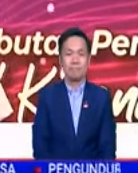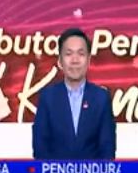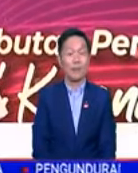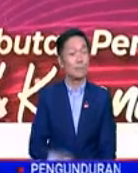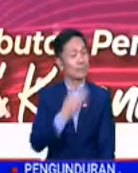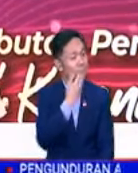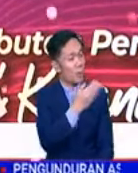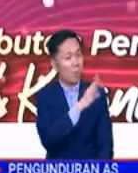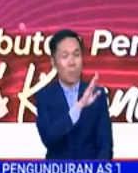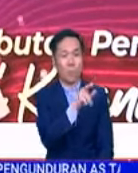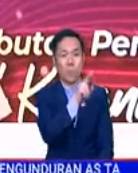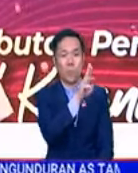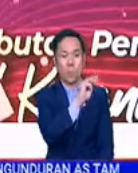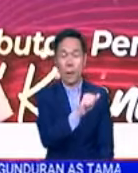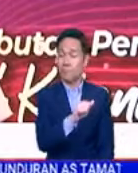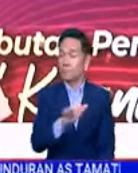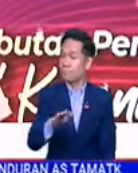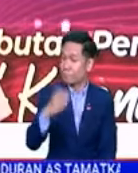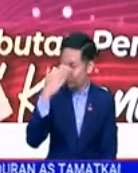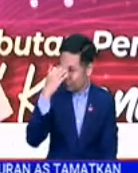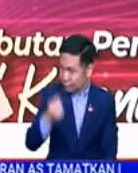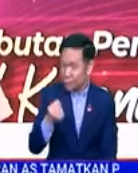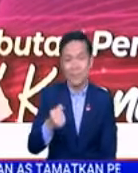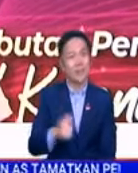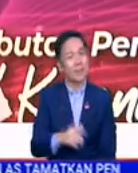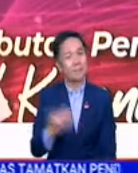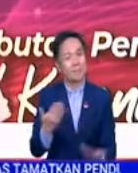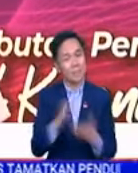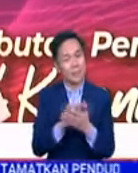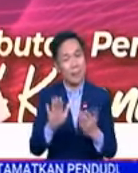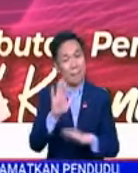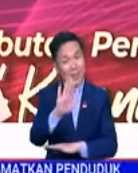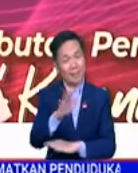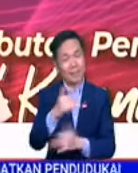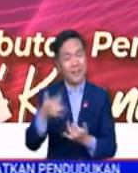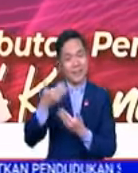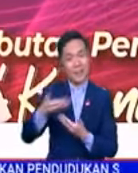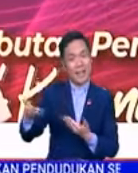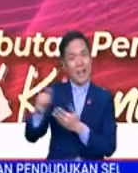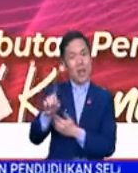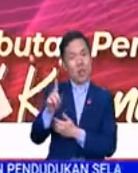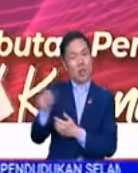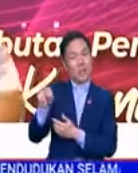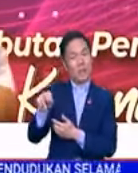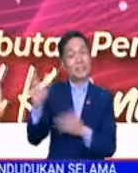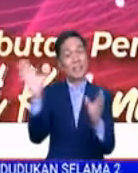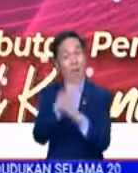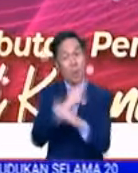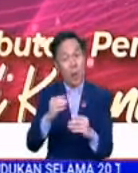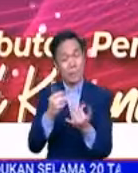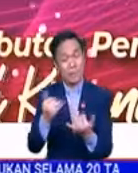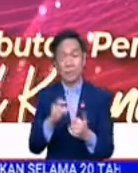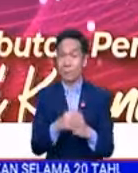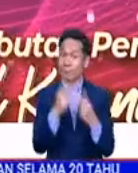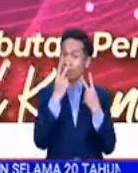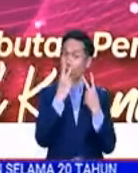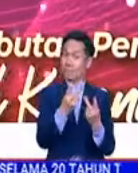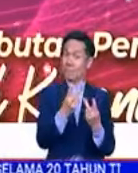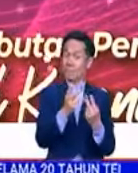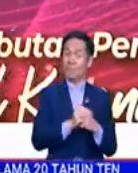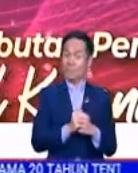Terima kasih Buma di studio. Assalamualaikum dan selamat petang. Saya kini berada di Kompleks Dewan Undangan Negeri Sarawak bagi menyaksikan sendiri